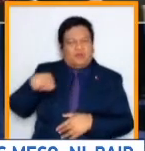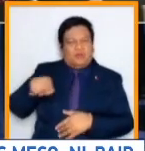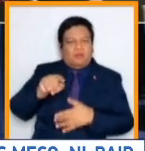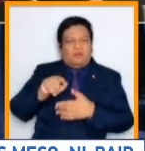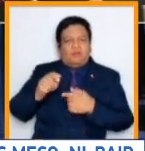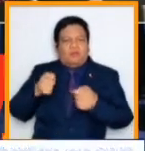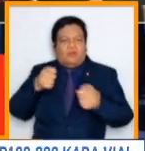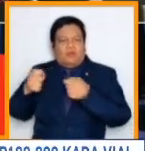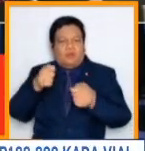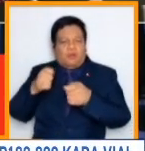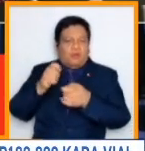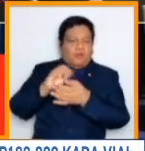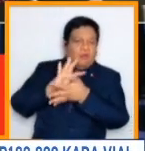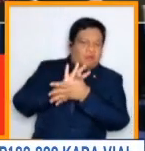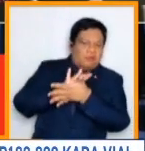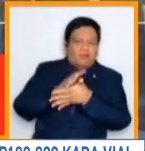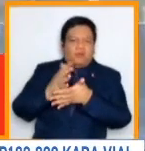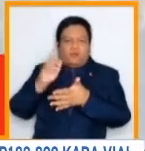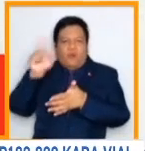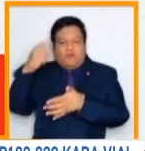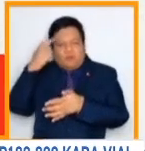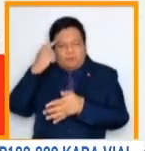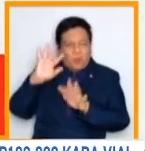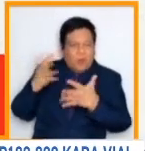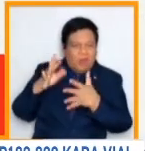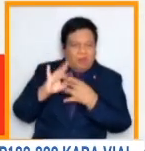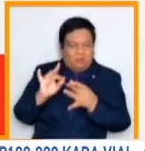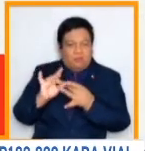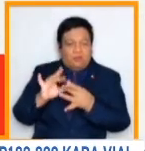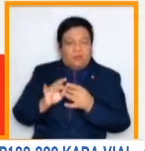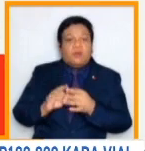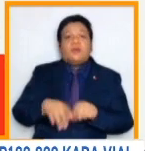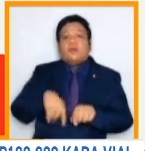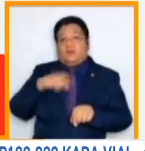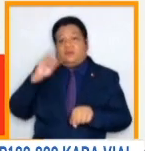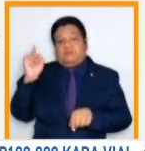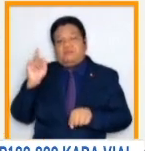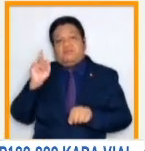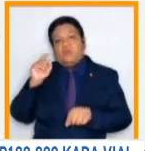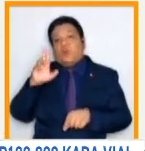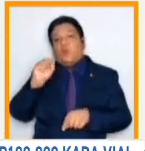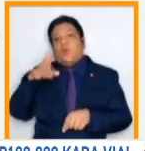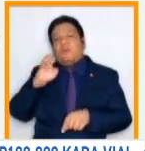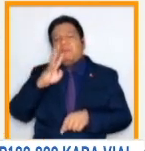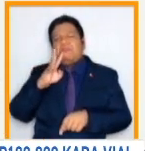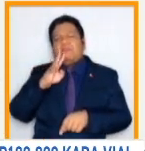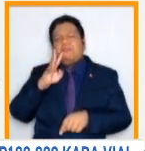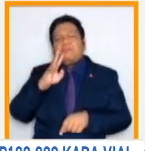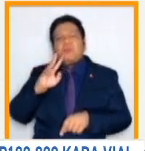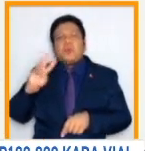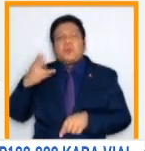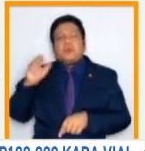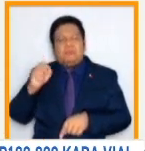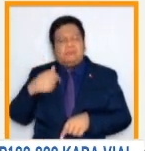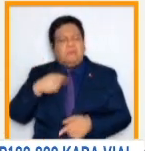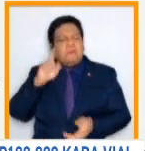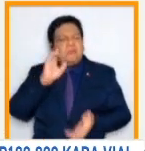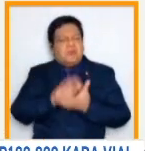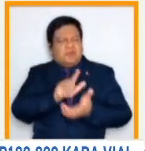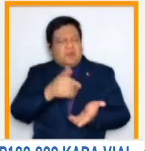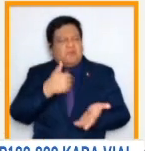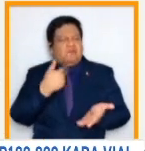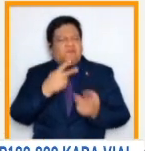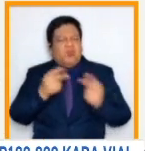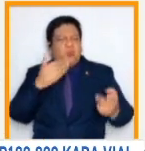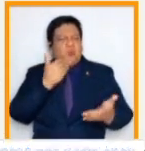Ito ang sabi ng WHO, Country Rep. Rabindra Abiesangi, I believe they have a very good comprehensive plan. Meron pa po. Ayan. All